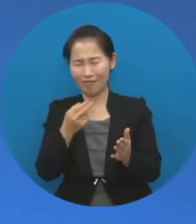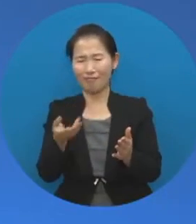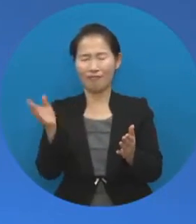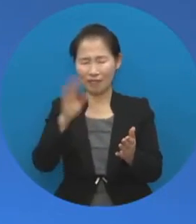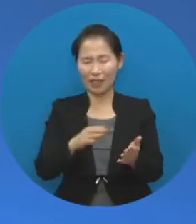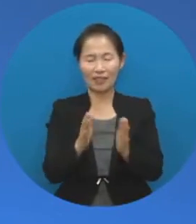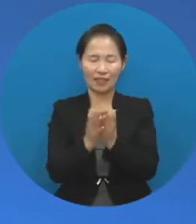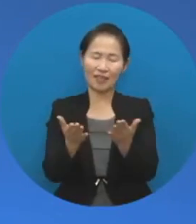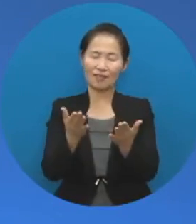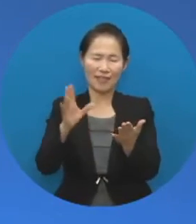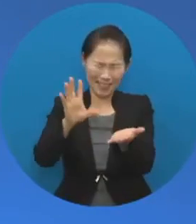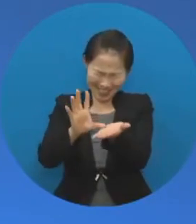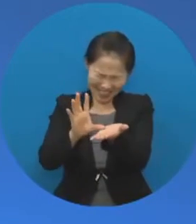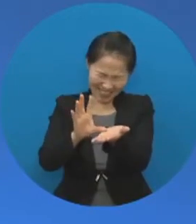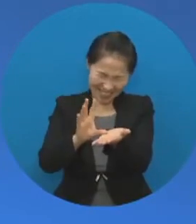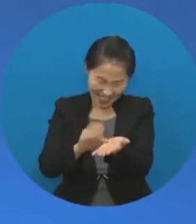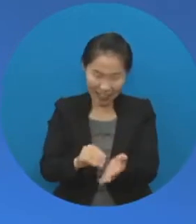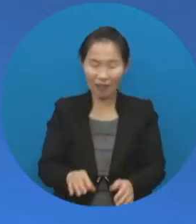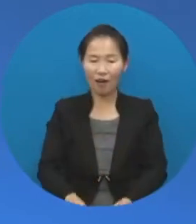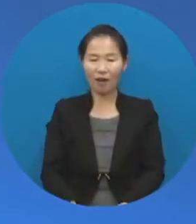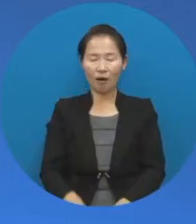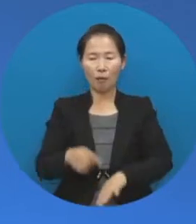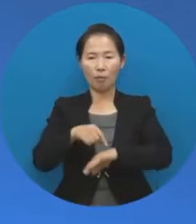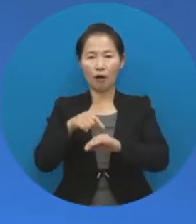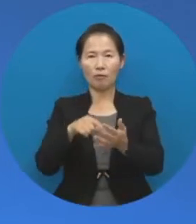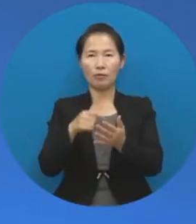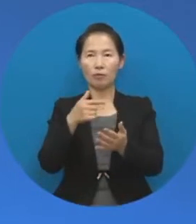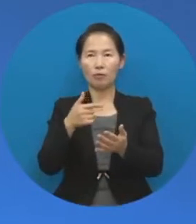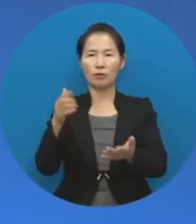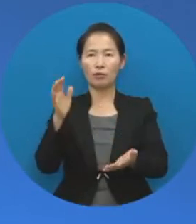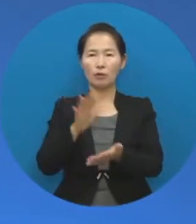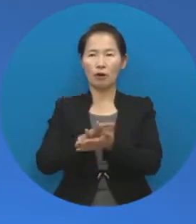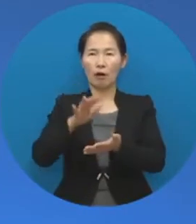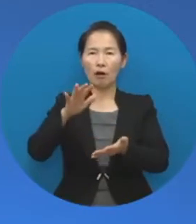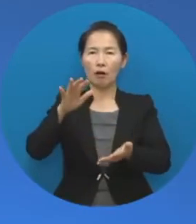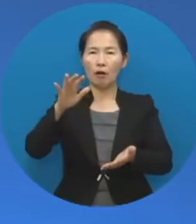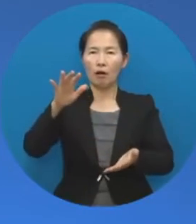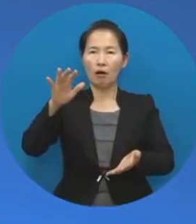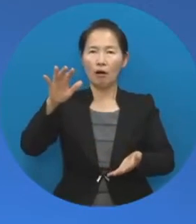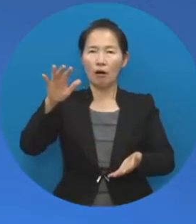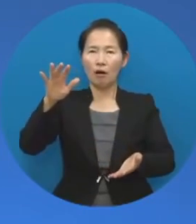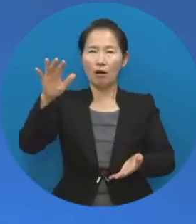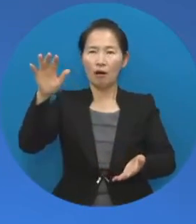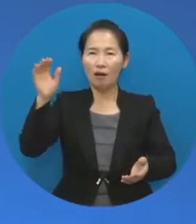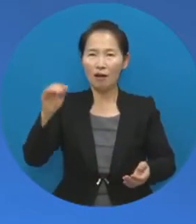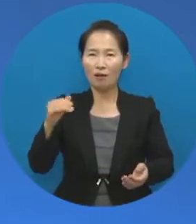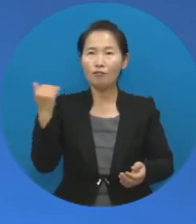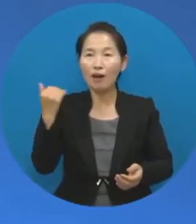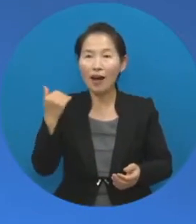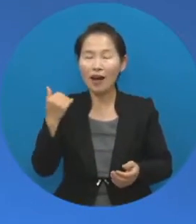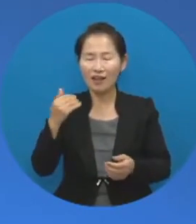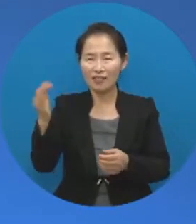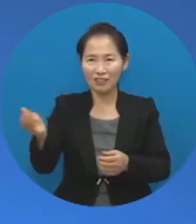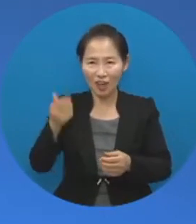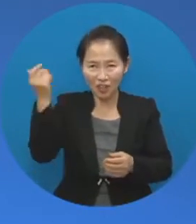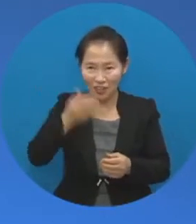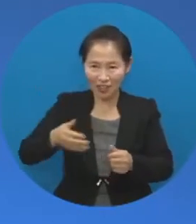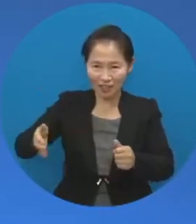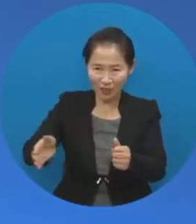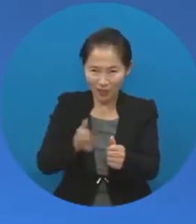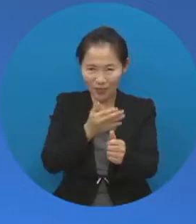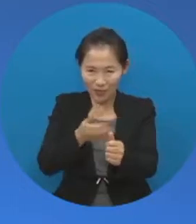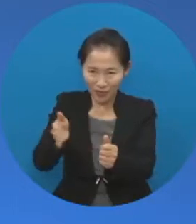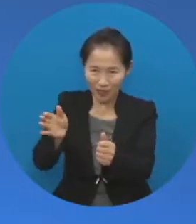누웠는데 마음이 너무 뜨거워서 잠이 안 오더래요. 누가 지금 작업하고 계신 거예요? 이 성령님께서 이게 막 뜨거운